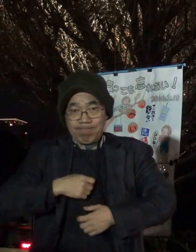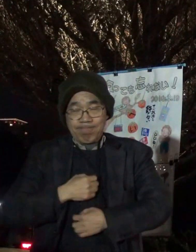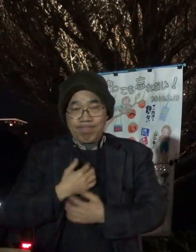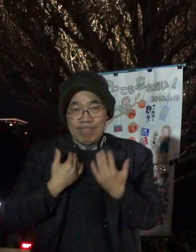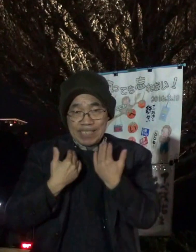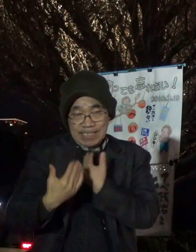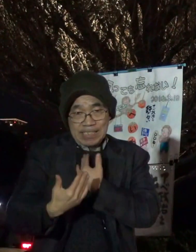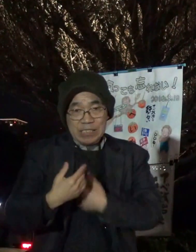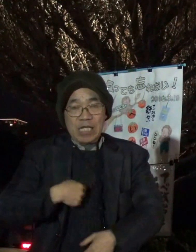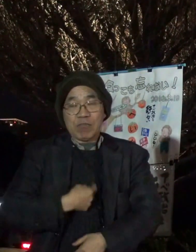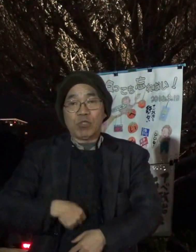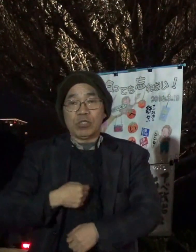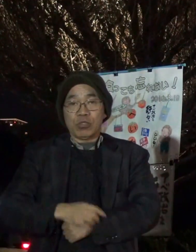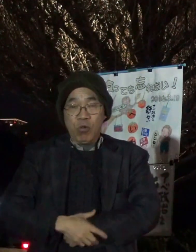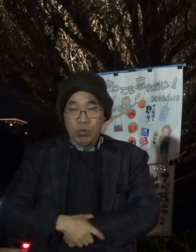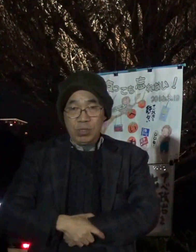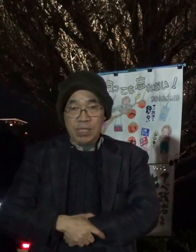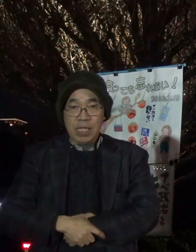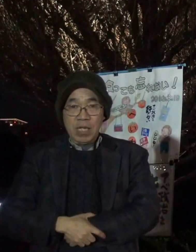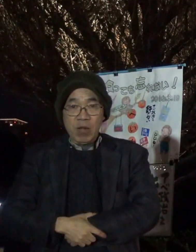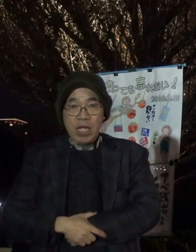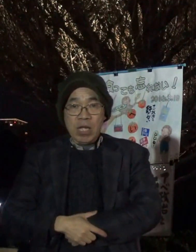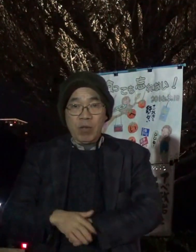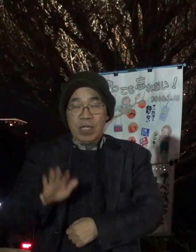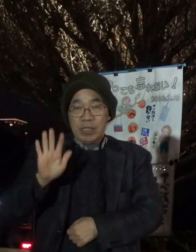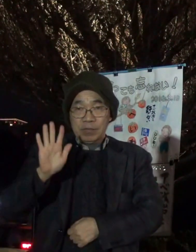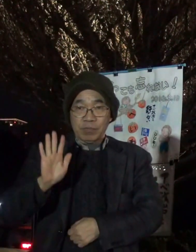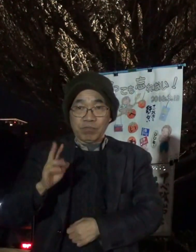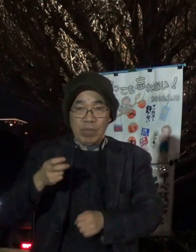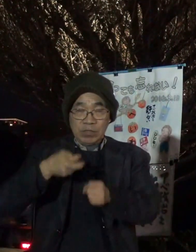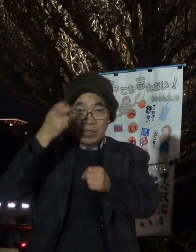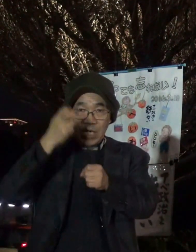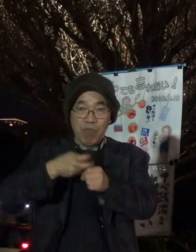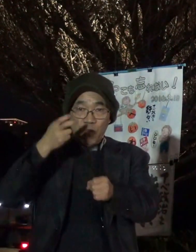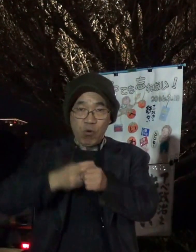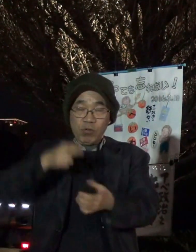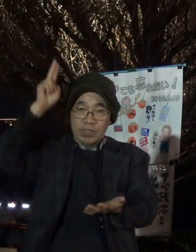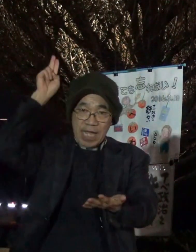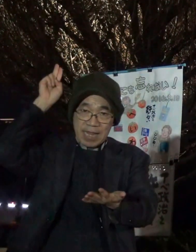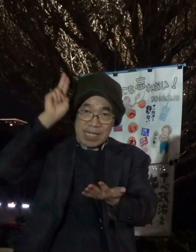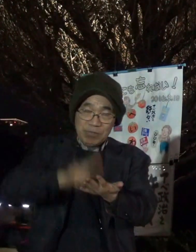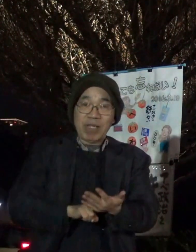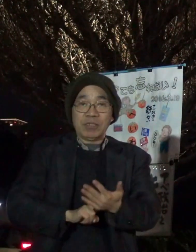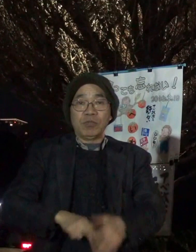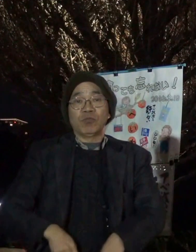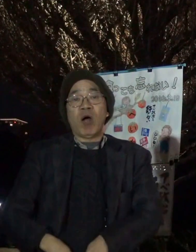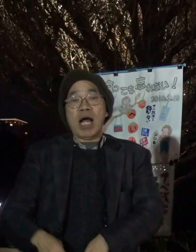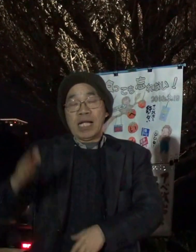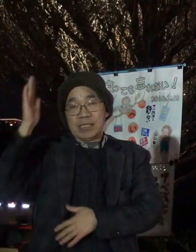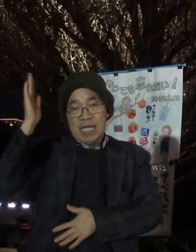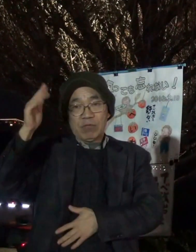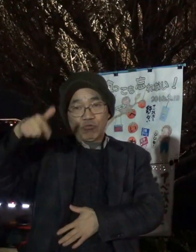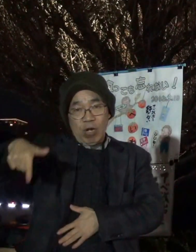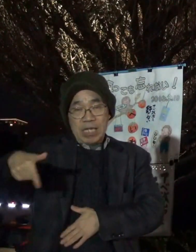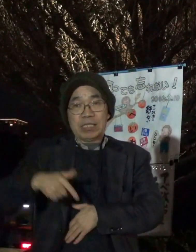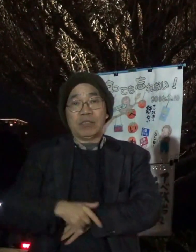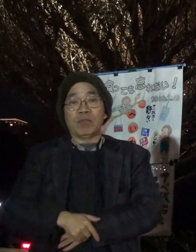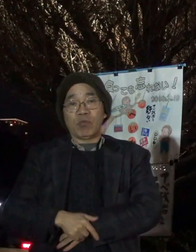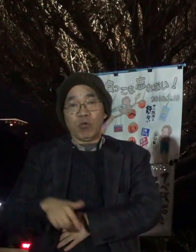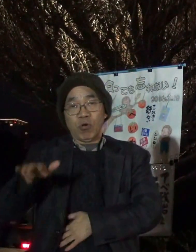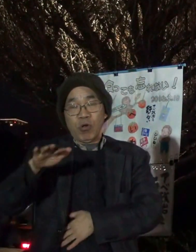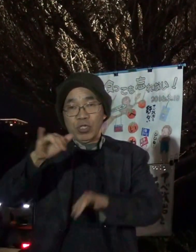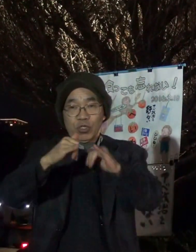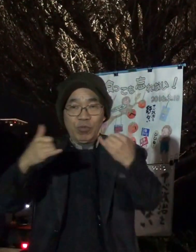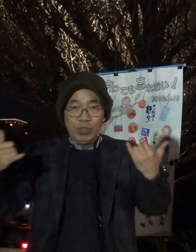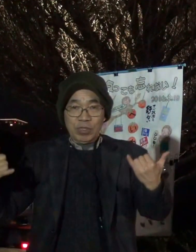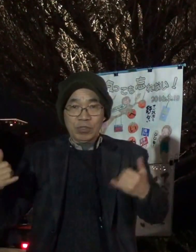この憲法を制定します。政府は人々